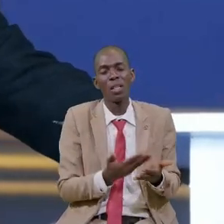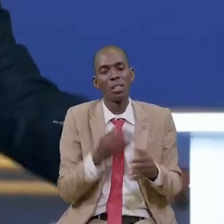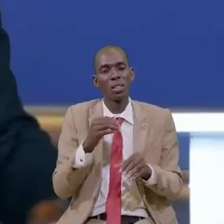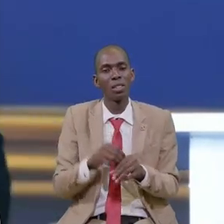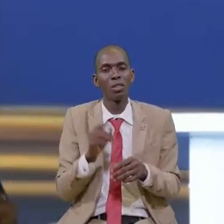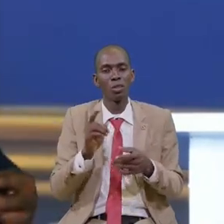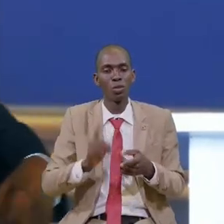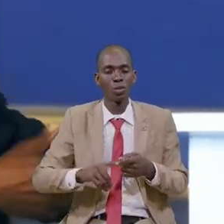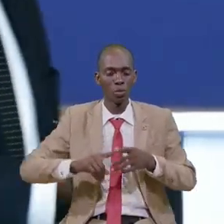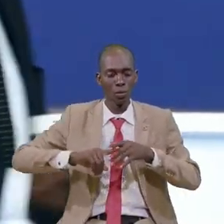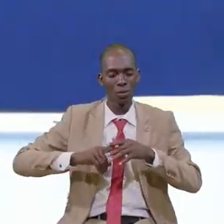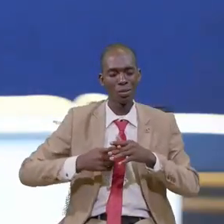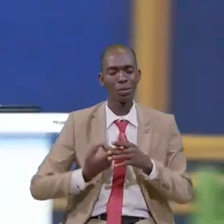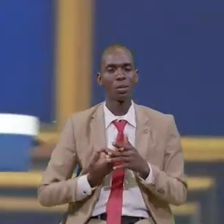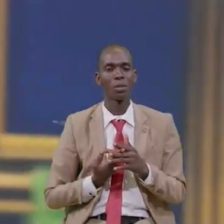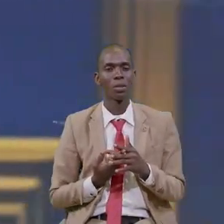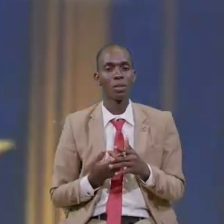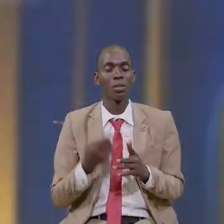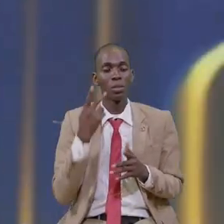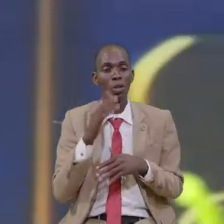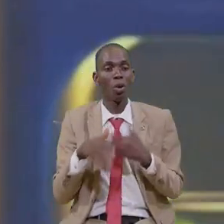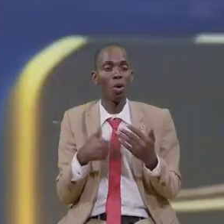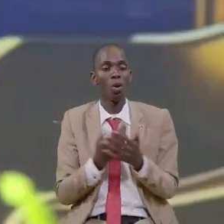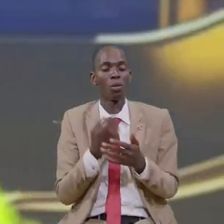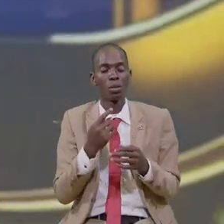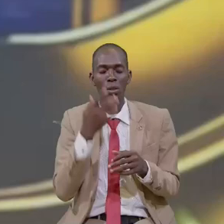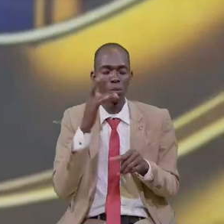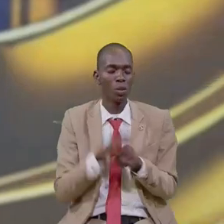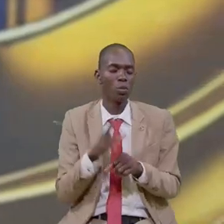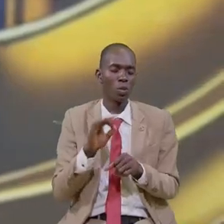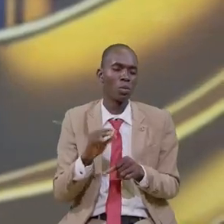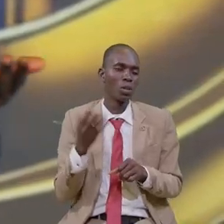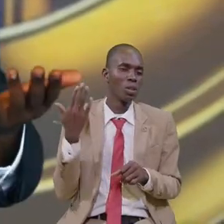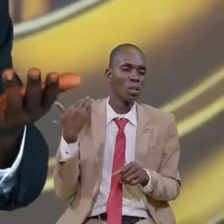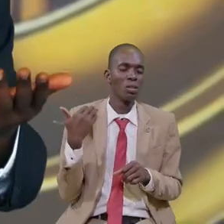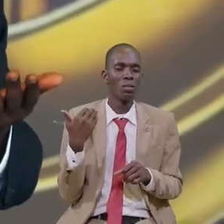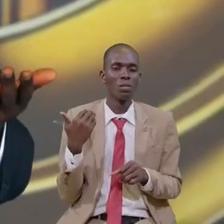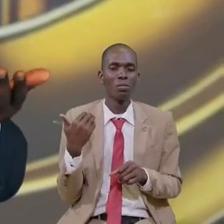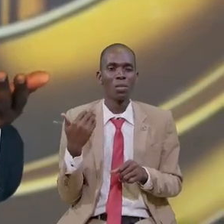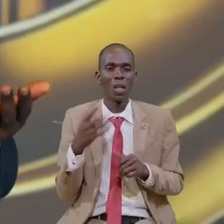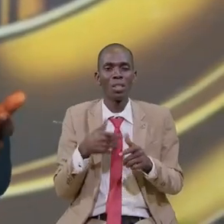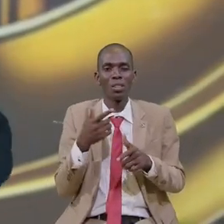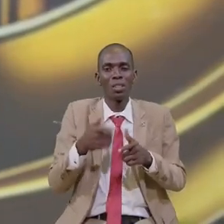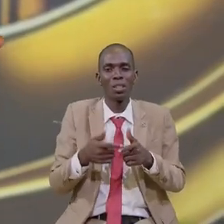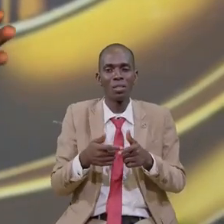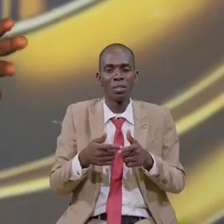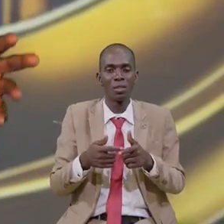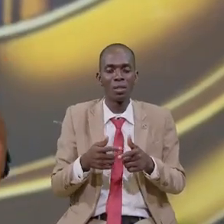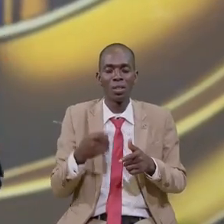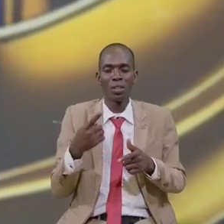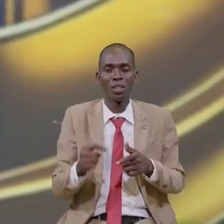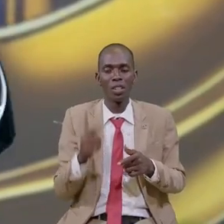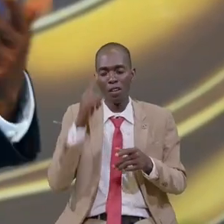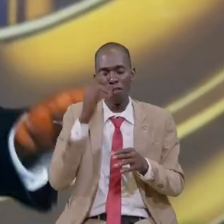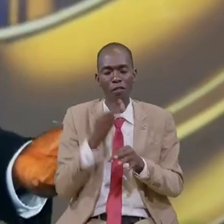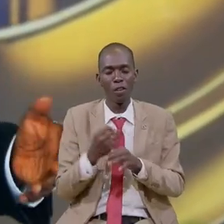toutes ces promesses-là, quelqu'un envoie une malédiction et la foi que je dois placer aux promesses de